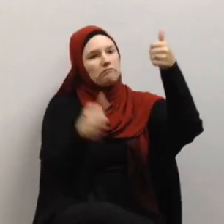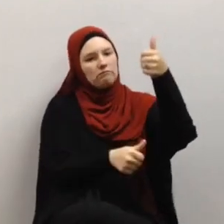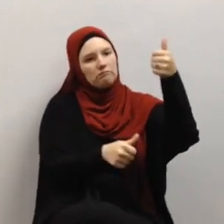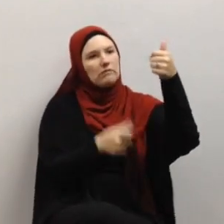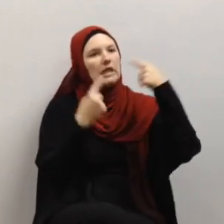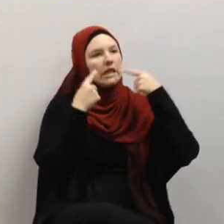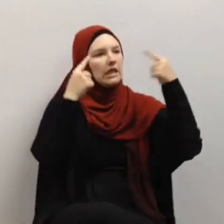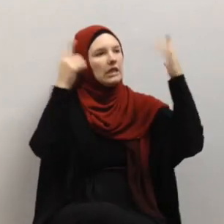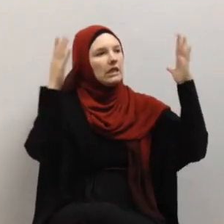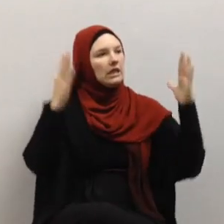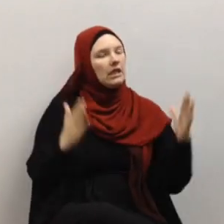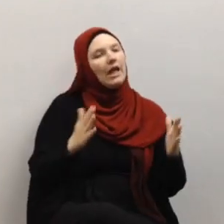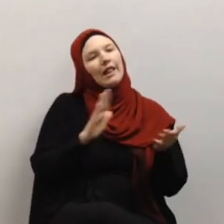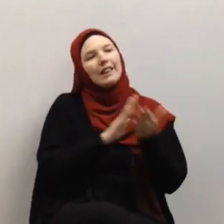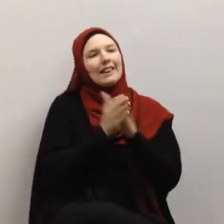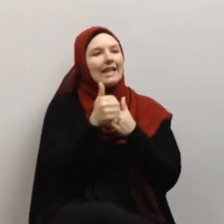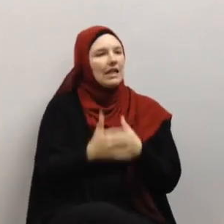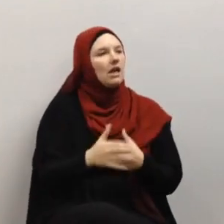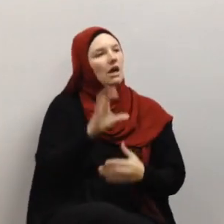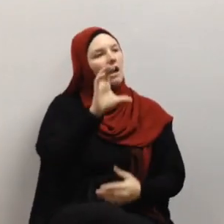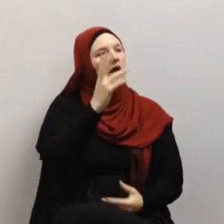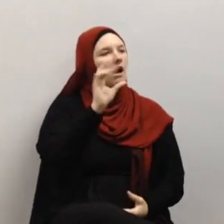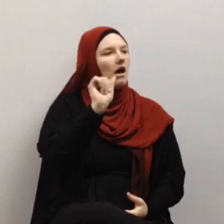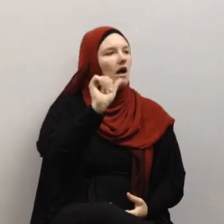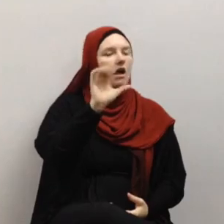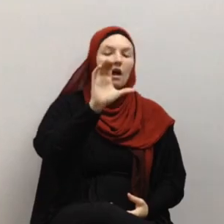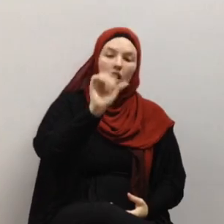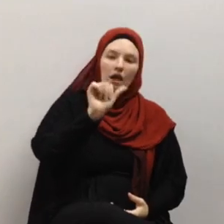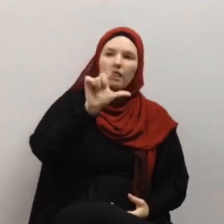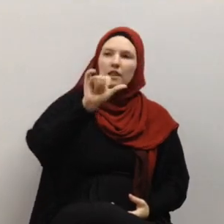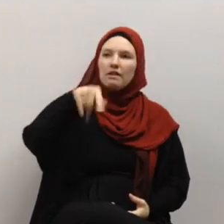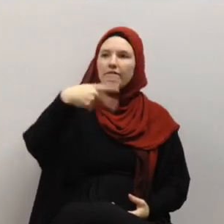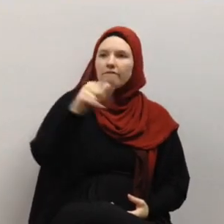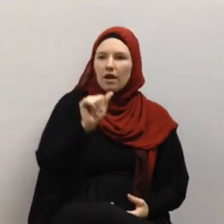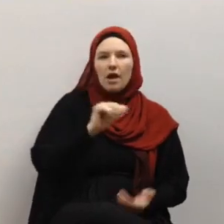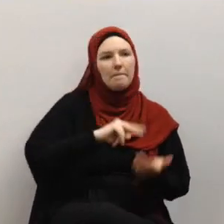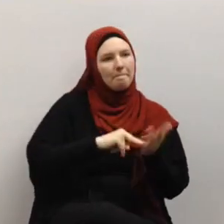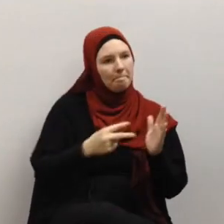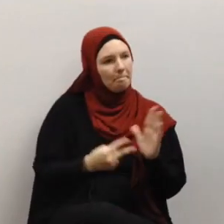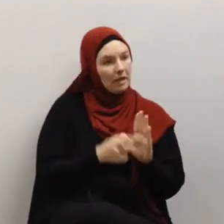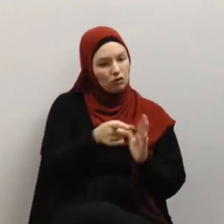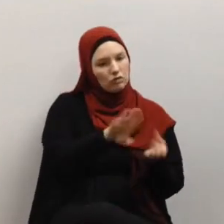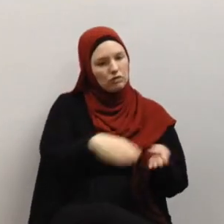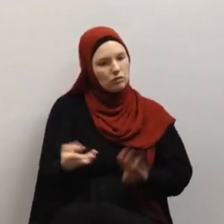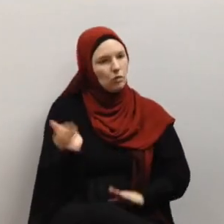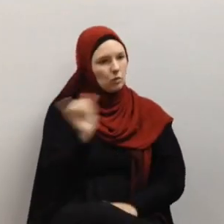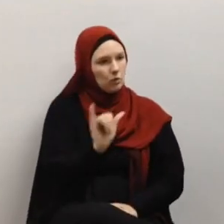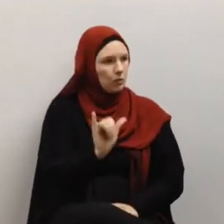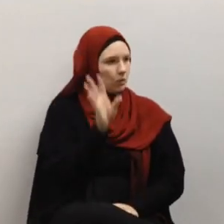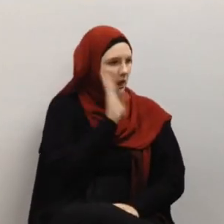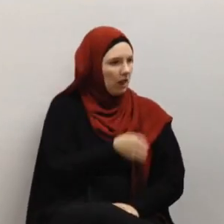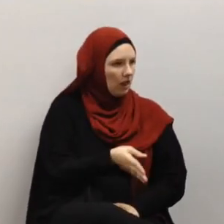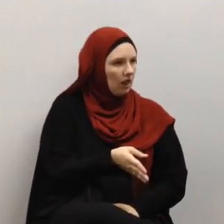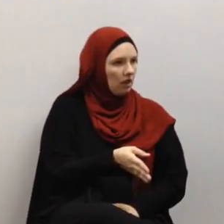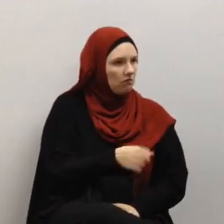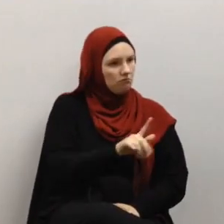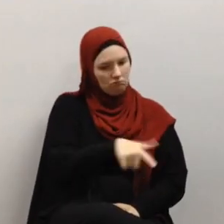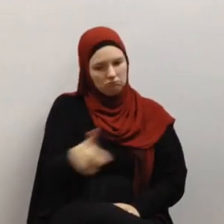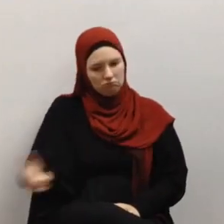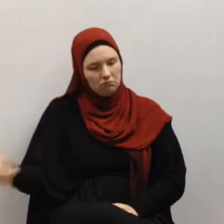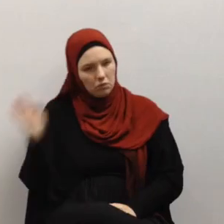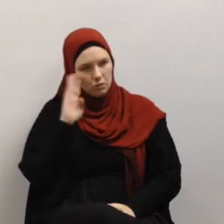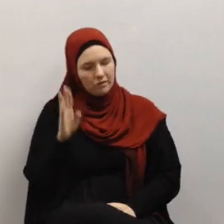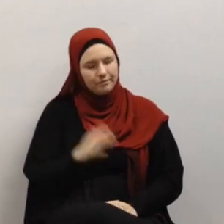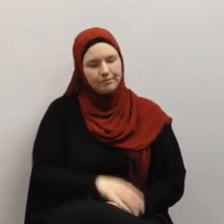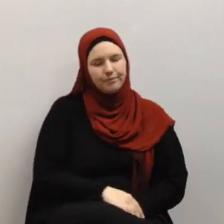came after someone else, which means you will be gone. Khalifa. تخلف وتخلف. You succeed